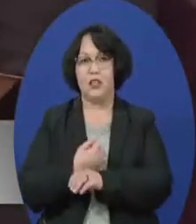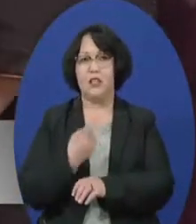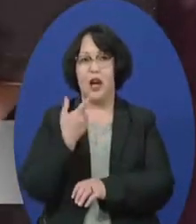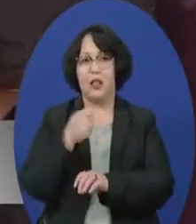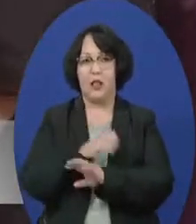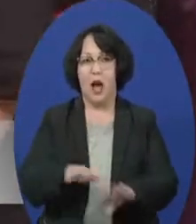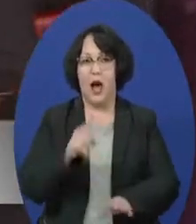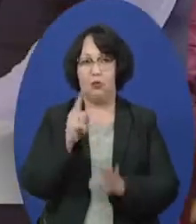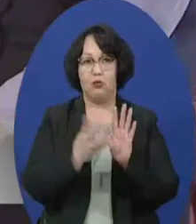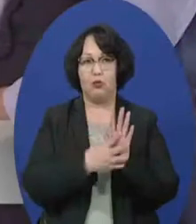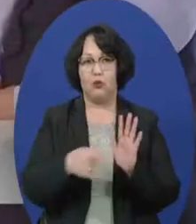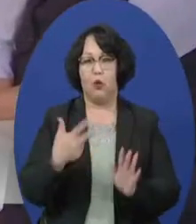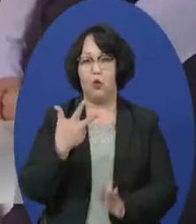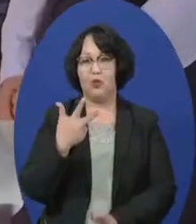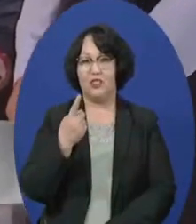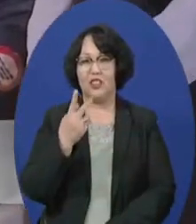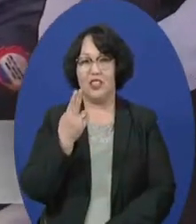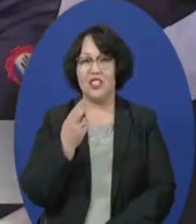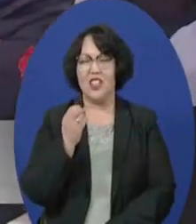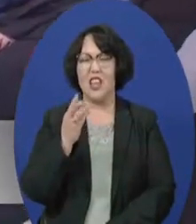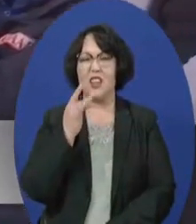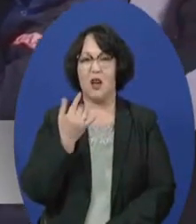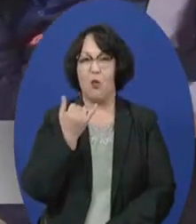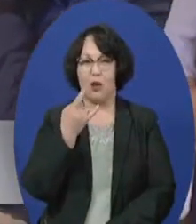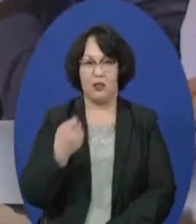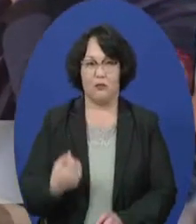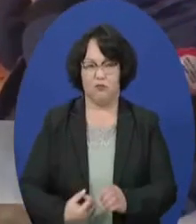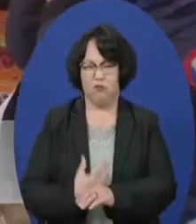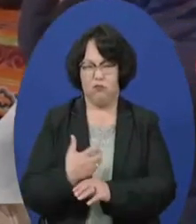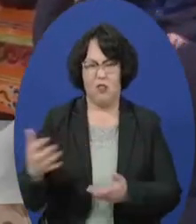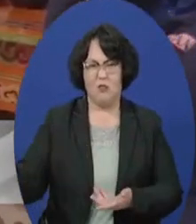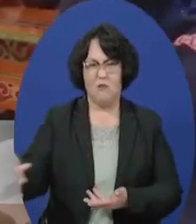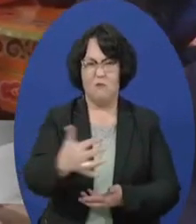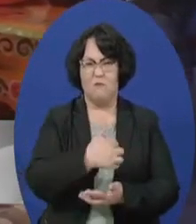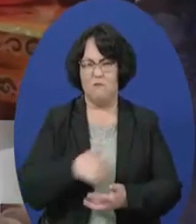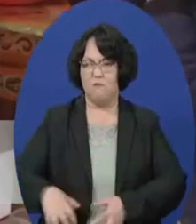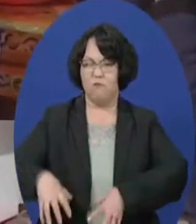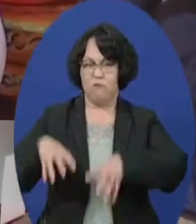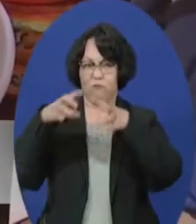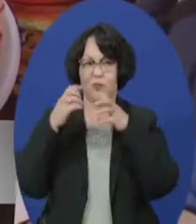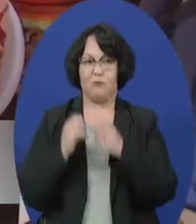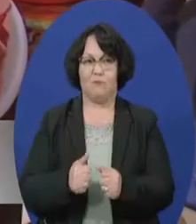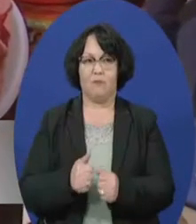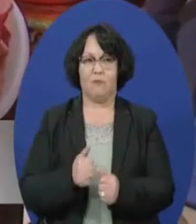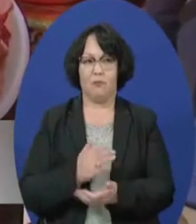19-оос 31 центр ургац хураан авсан байна. 88-аад талжигаа анхны гараа гаргаж